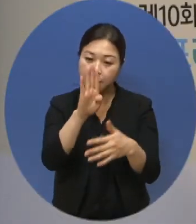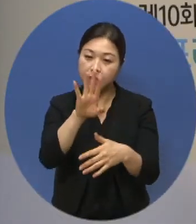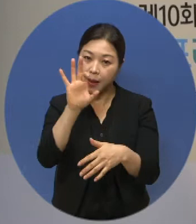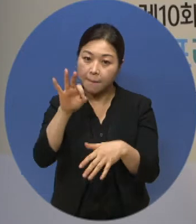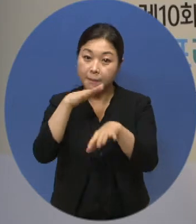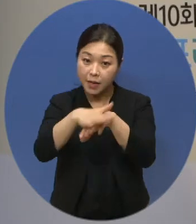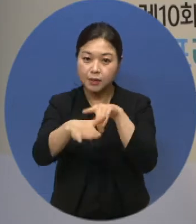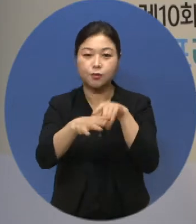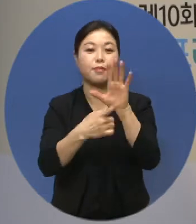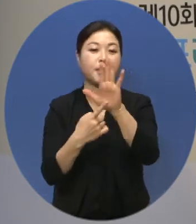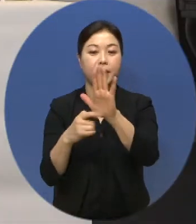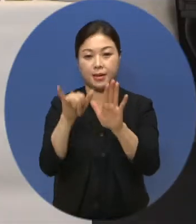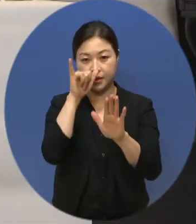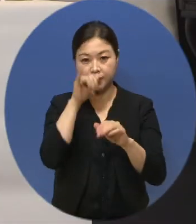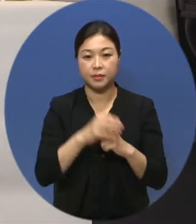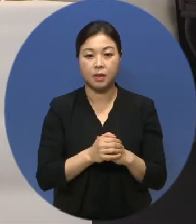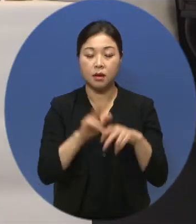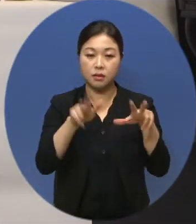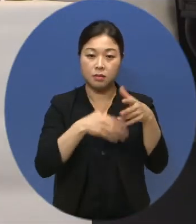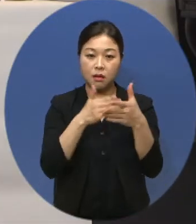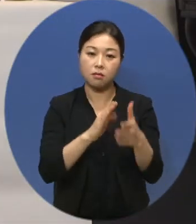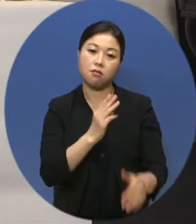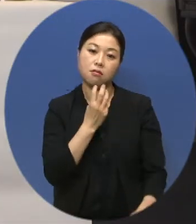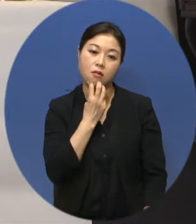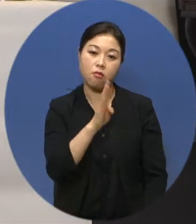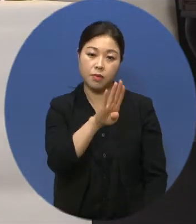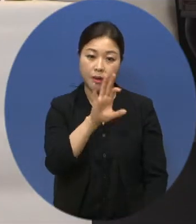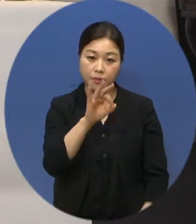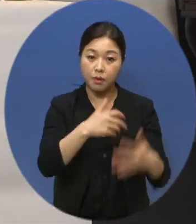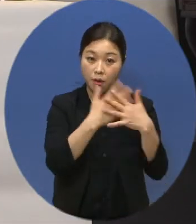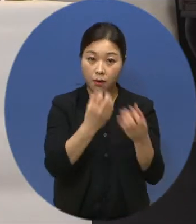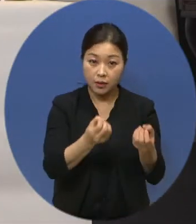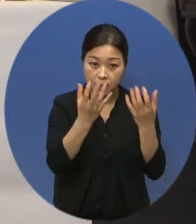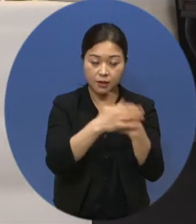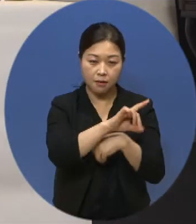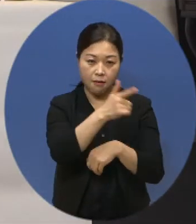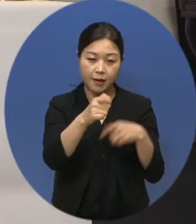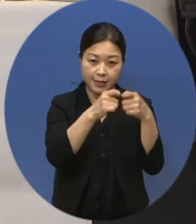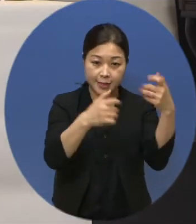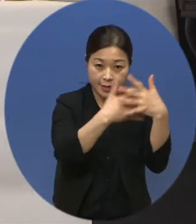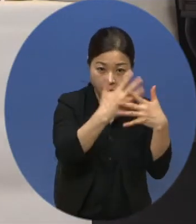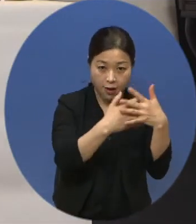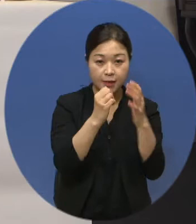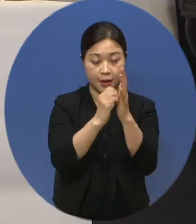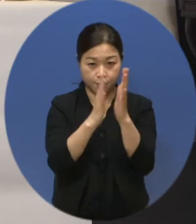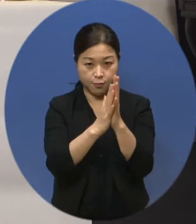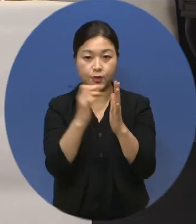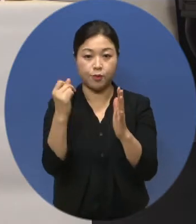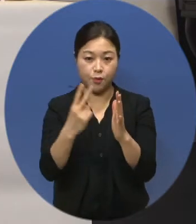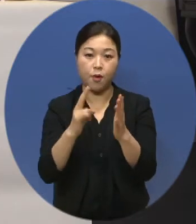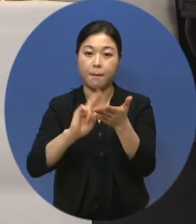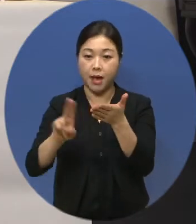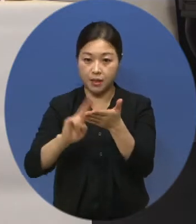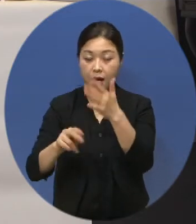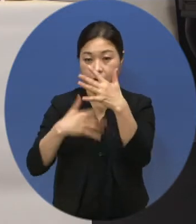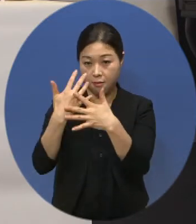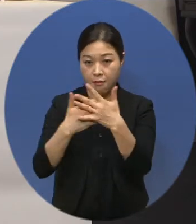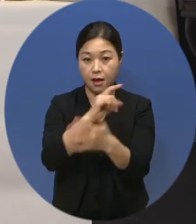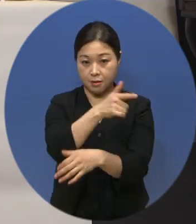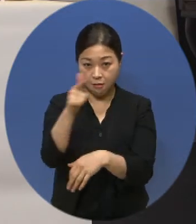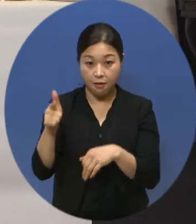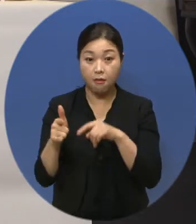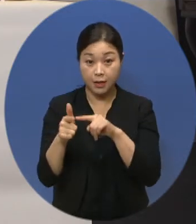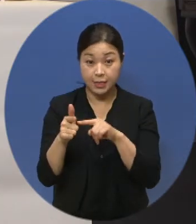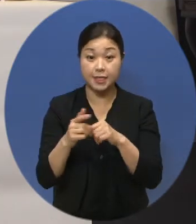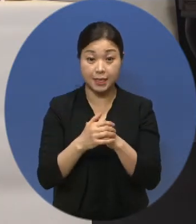영화로 상영됩니다. 그동안 서울 베리어프리 영화제는 다양한 장편 영화, 다큐멘터리 영화, 애니메이션 영화 등의